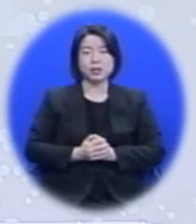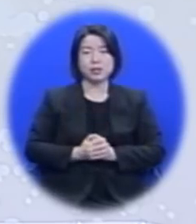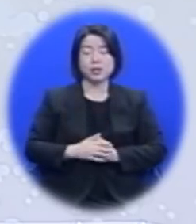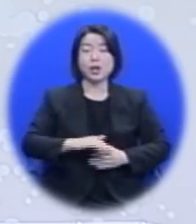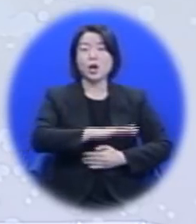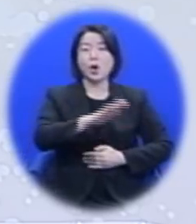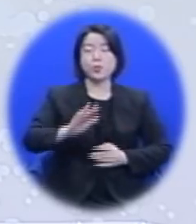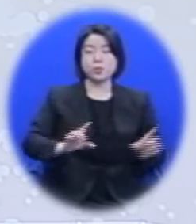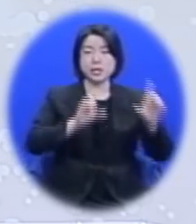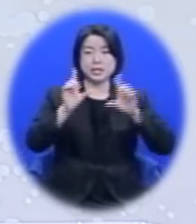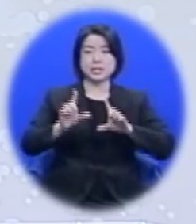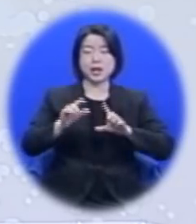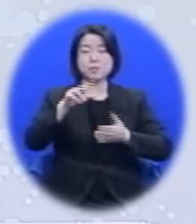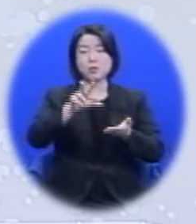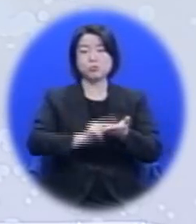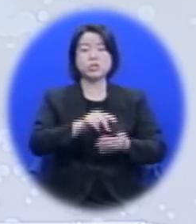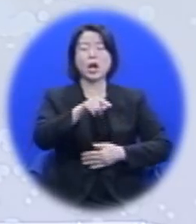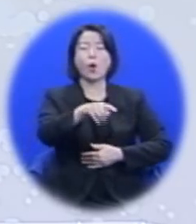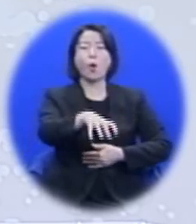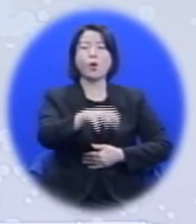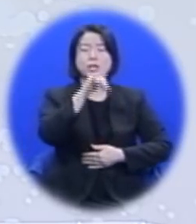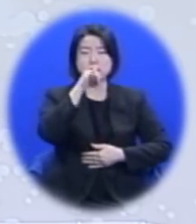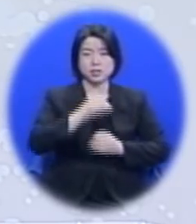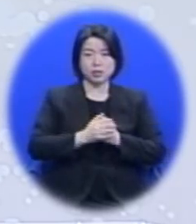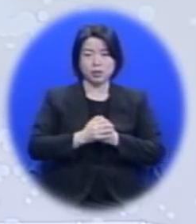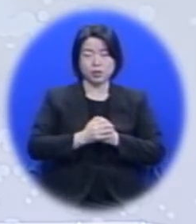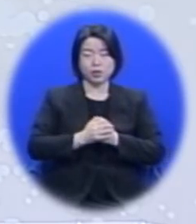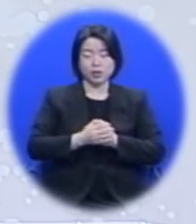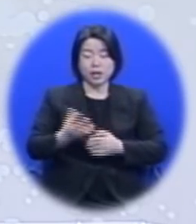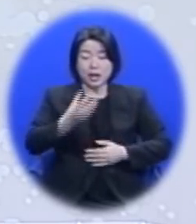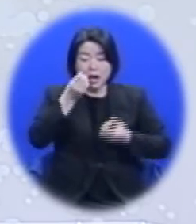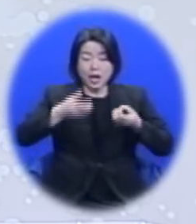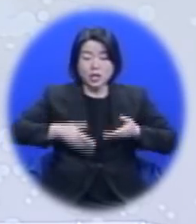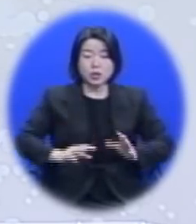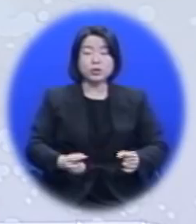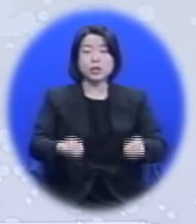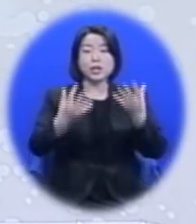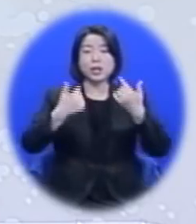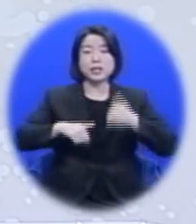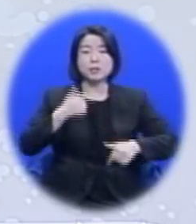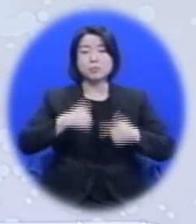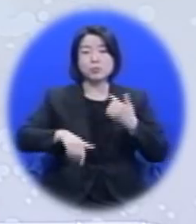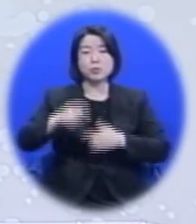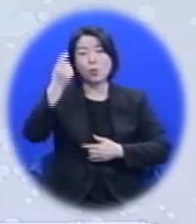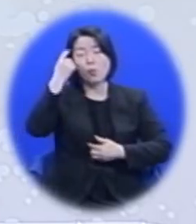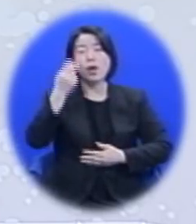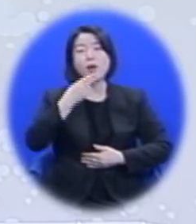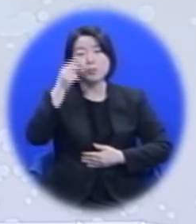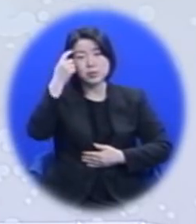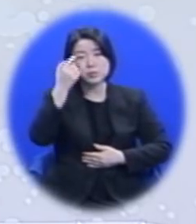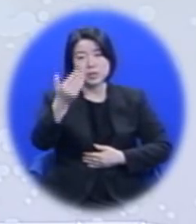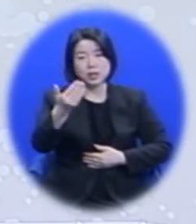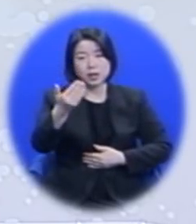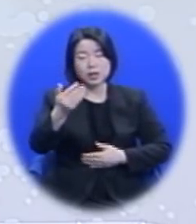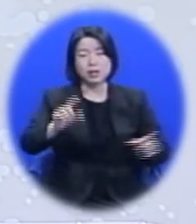우리의 삶의 문제는 거기에 있는 겁니다. 성탄의 기쁨이 왜 없어요? 삶이 어려워서 그렇습니까?